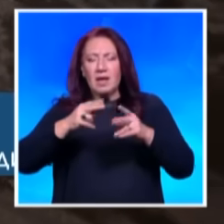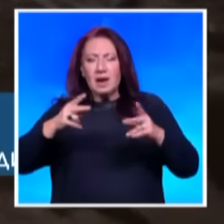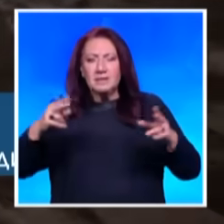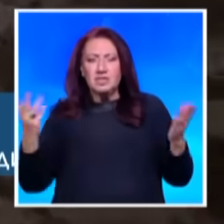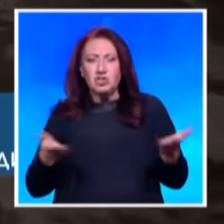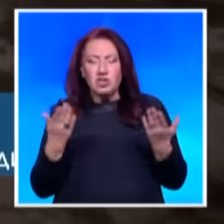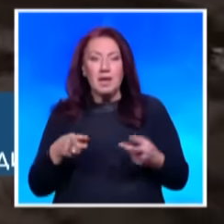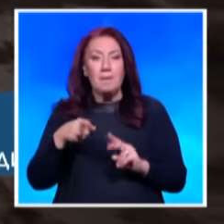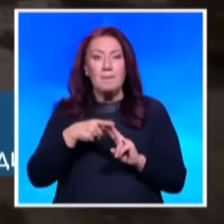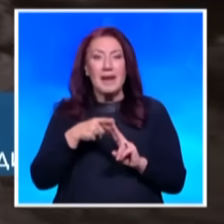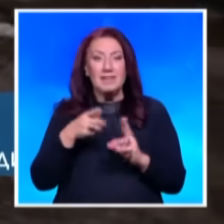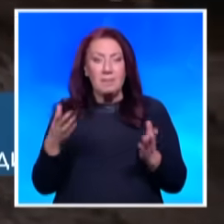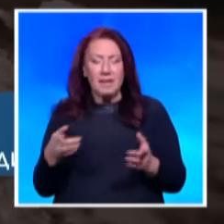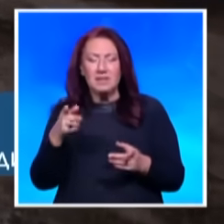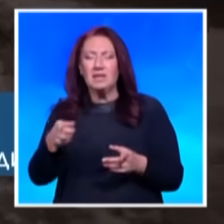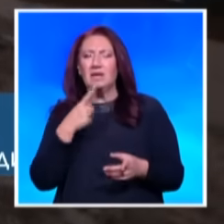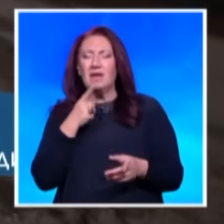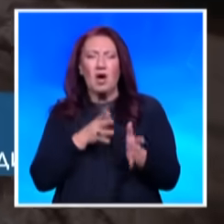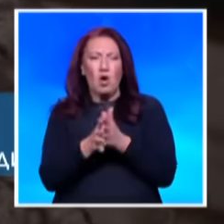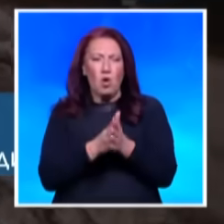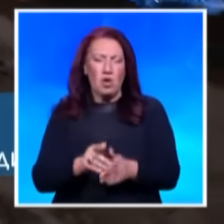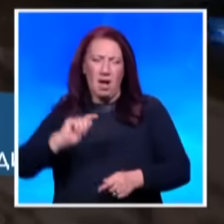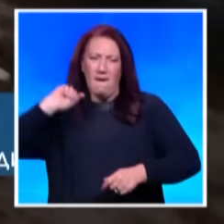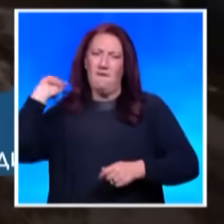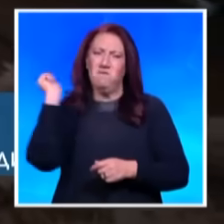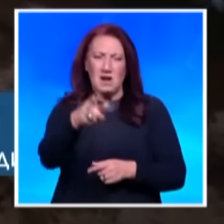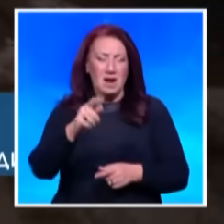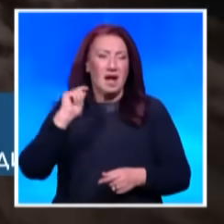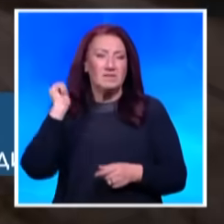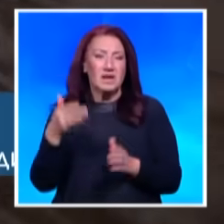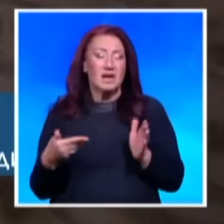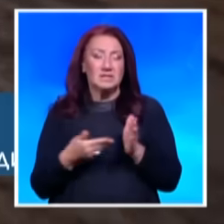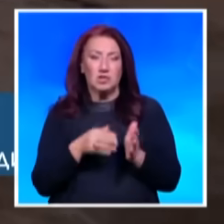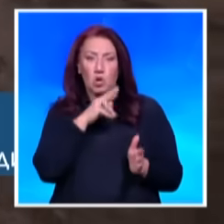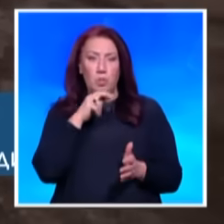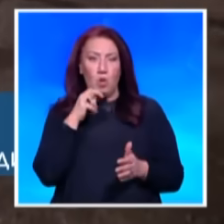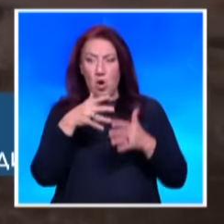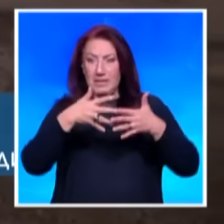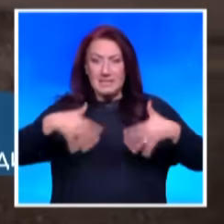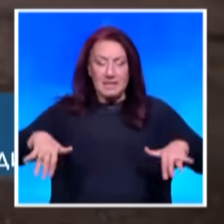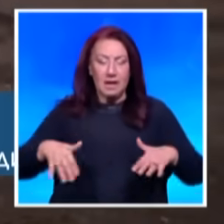които разполагаха протестиращите, хвърляха по полицейския кордон. Стигна се до силно напрежение,